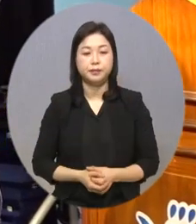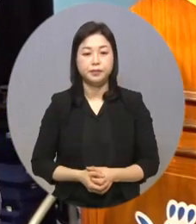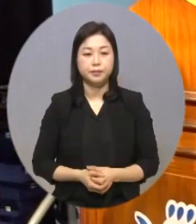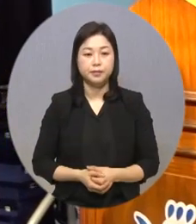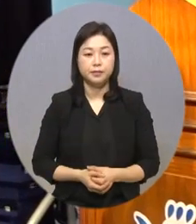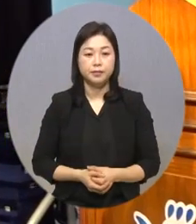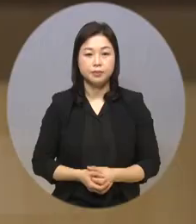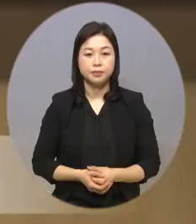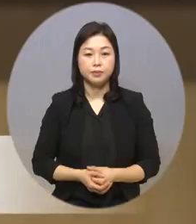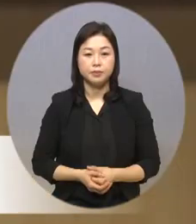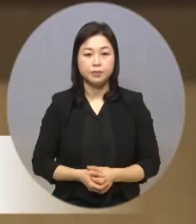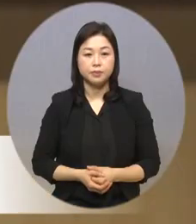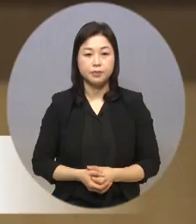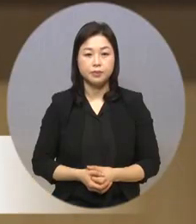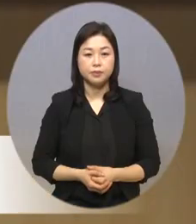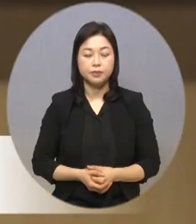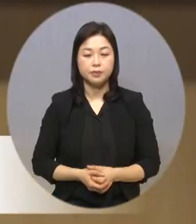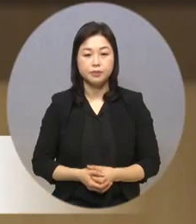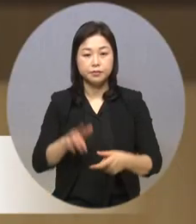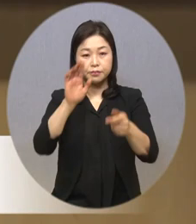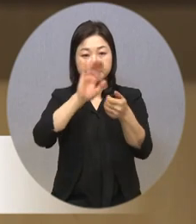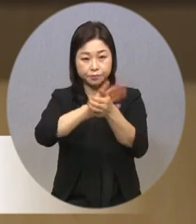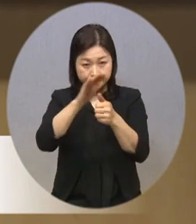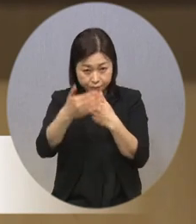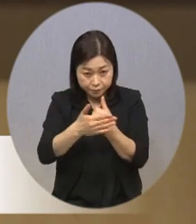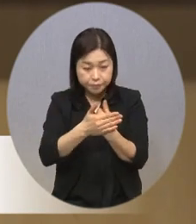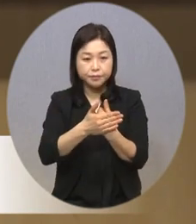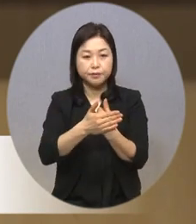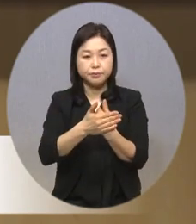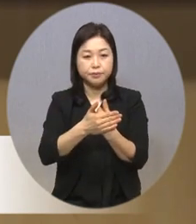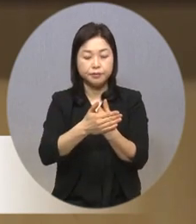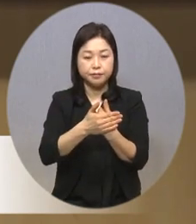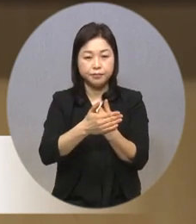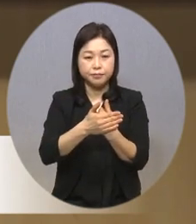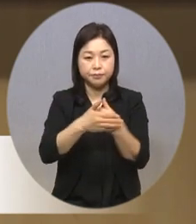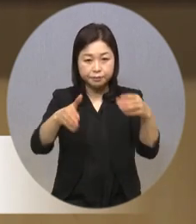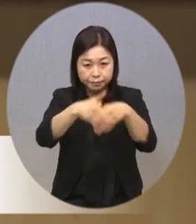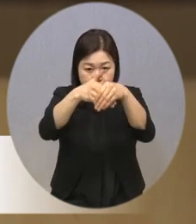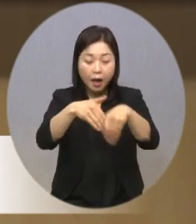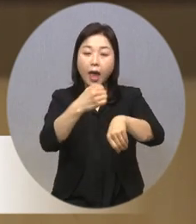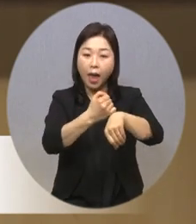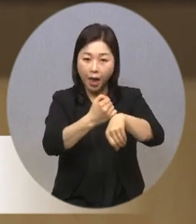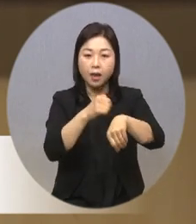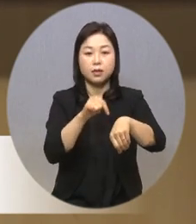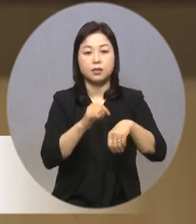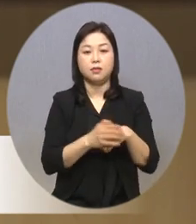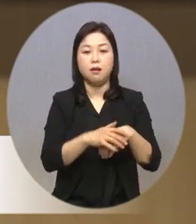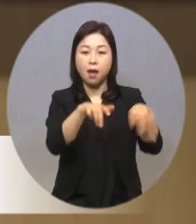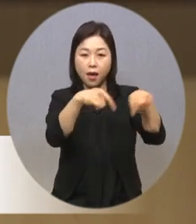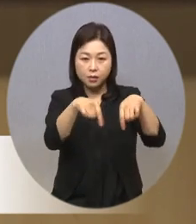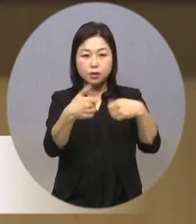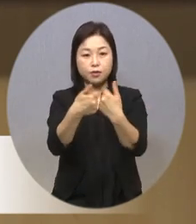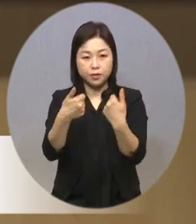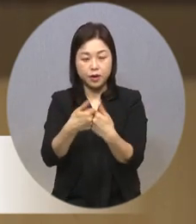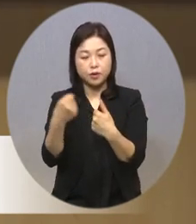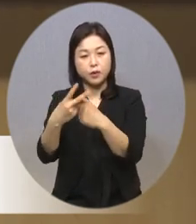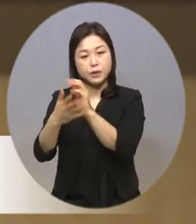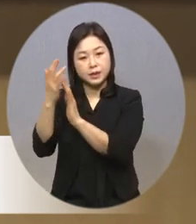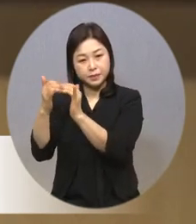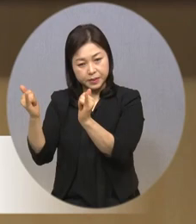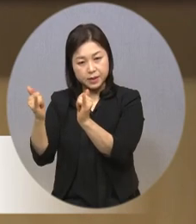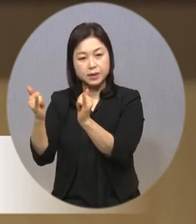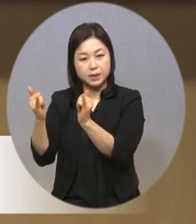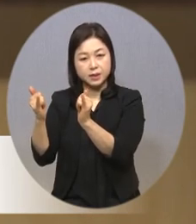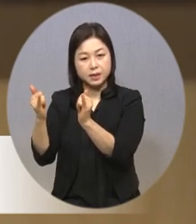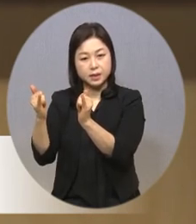진행되었습니다. 성숙된 협력적 파트너십을 통해서 행정과 의회와 시민사회를